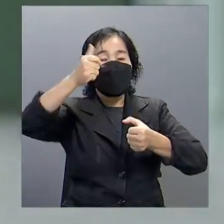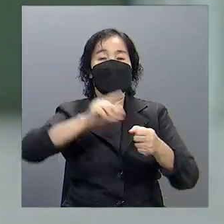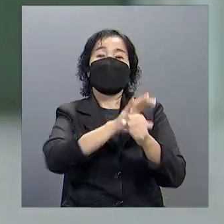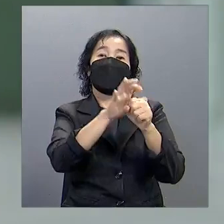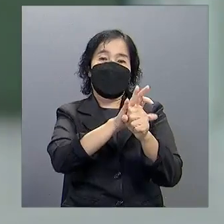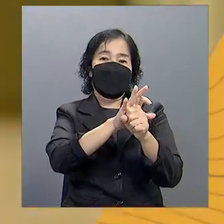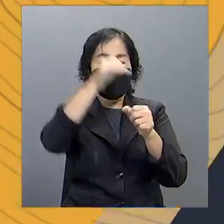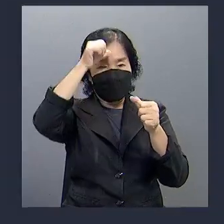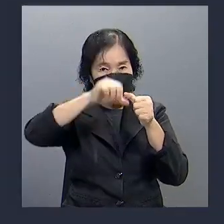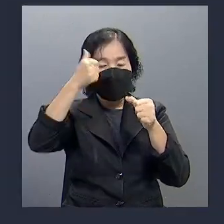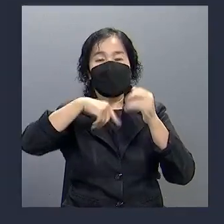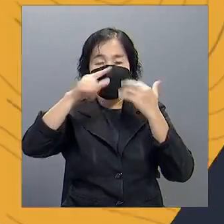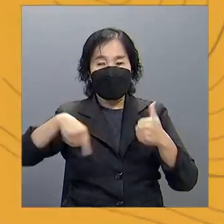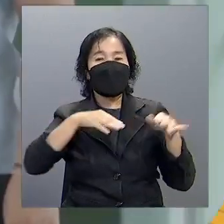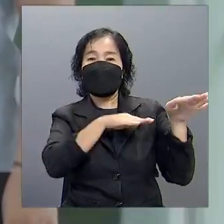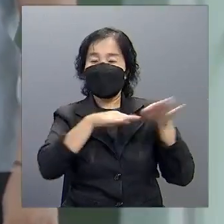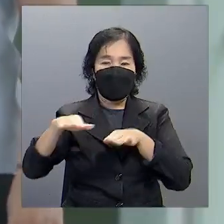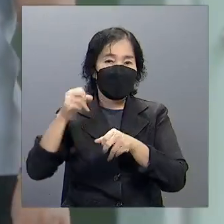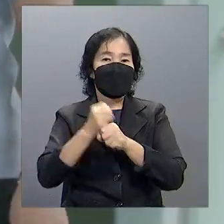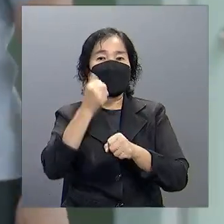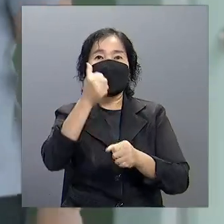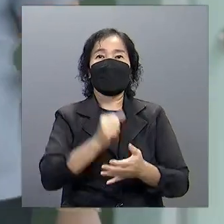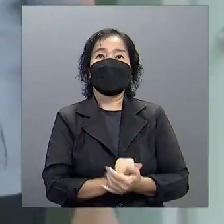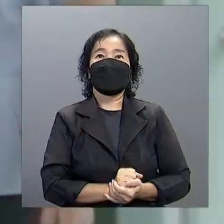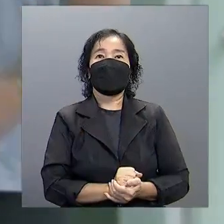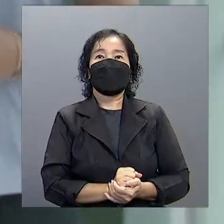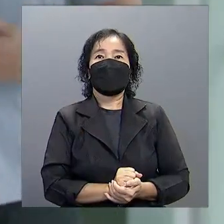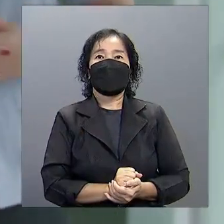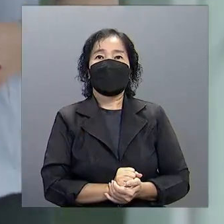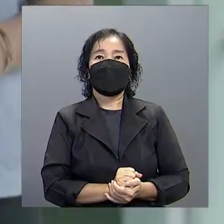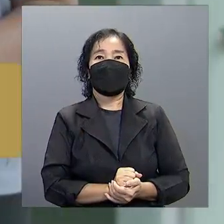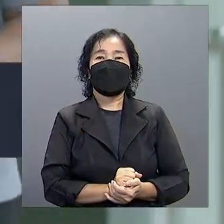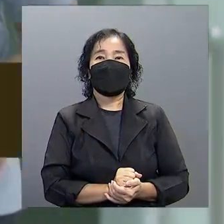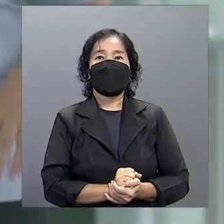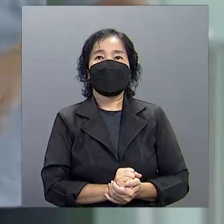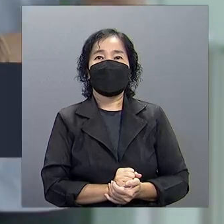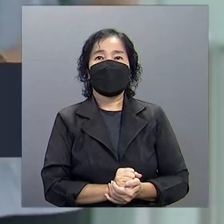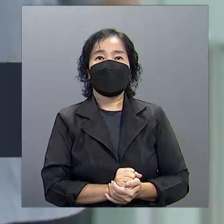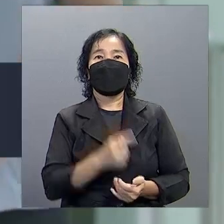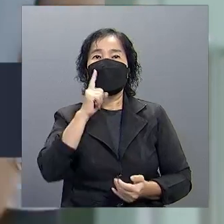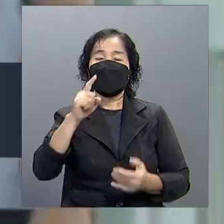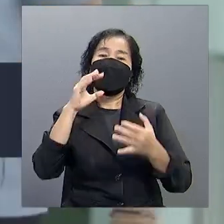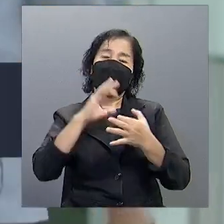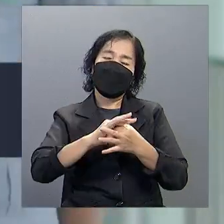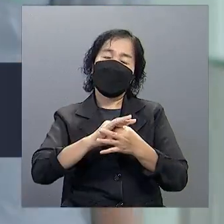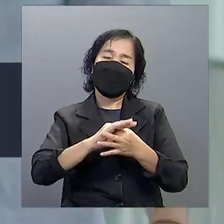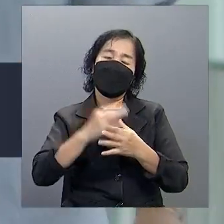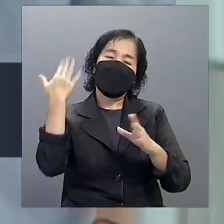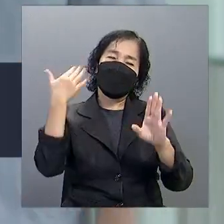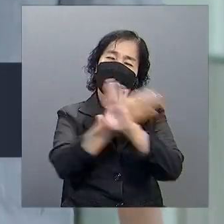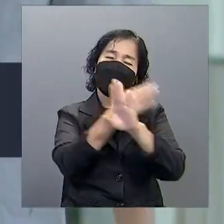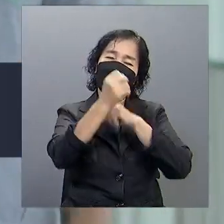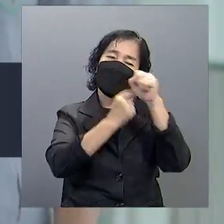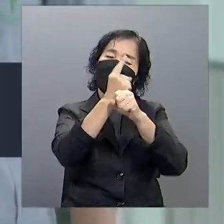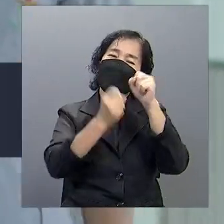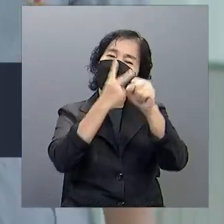ดอื่นๆในภายภาคหน้า พี่ปูบทเรียนจากโควิดเนี่ยในช่วง 2-3 ปีที่เราใช้ชีวิตกันมาในแบบ New Normal